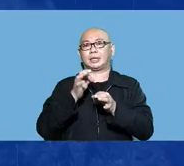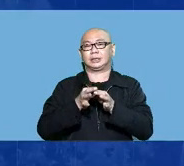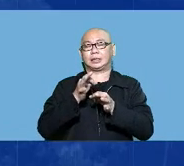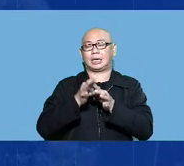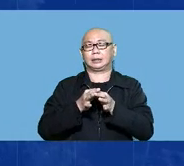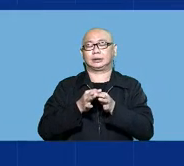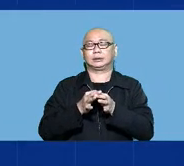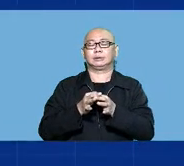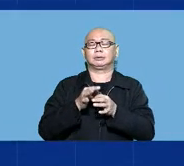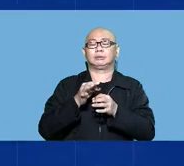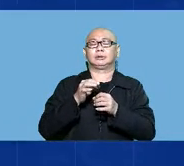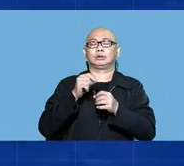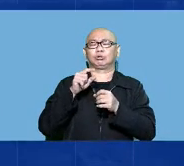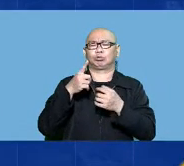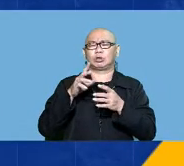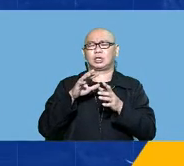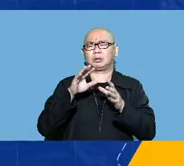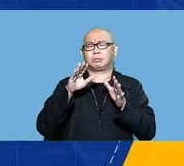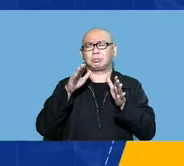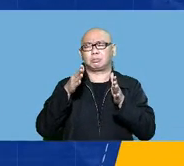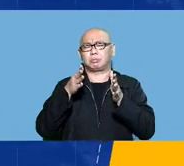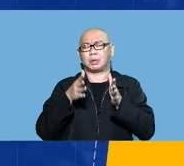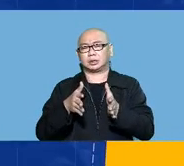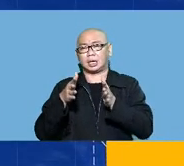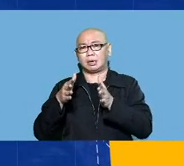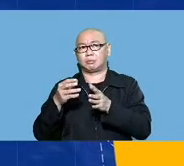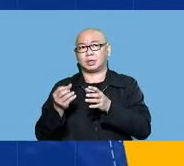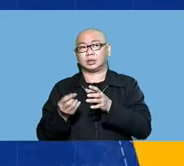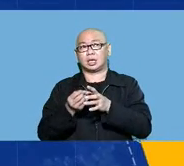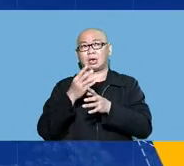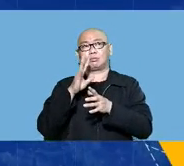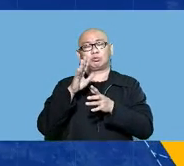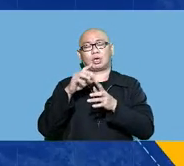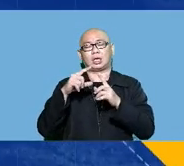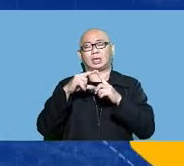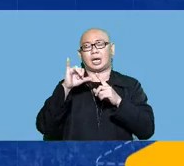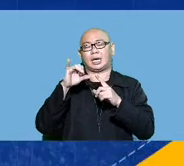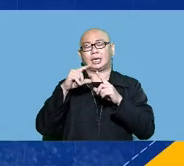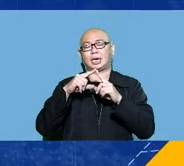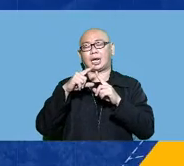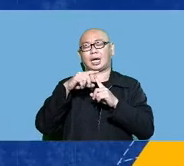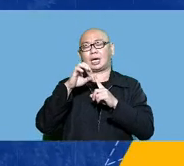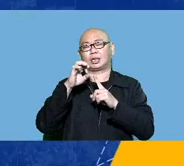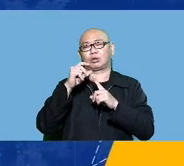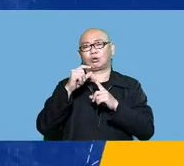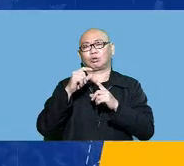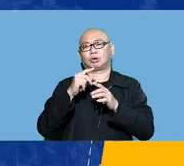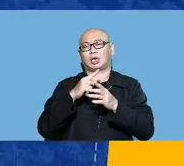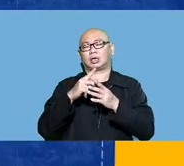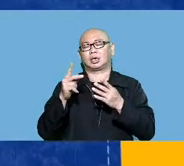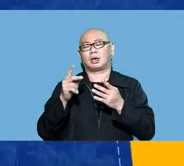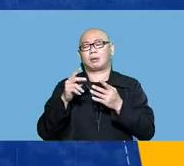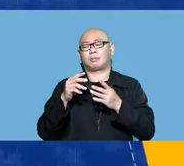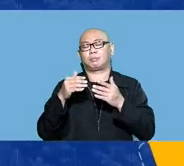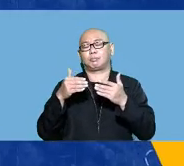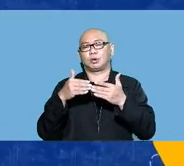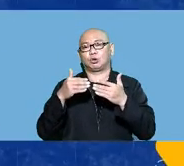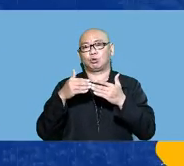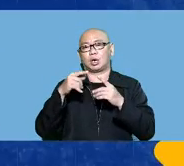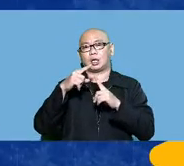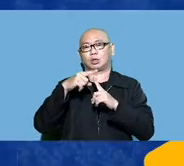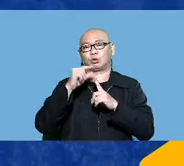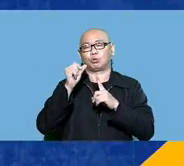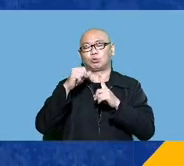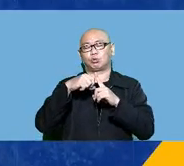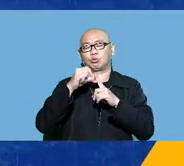di Pacitan. Itu juga dipasang pancaran bukan aerator karena bendungan Tukul relatif